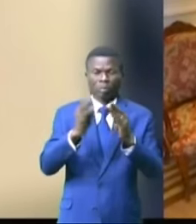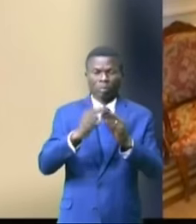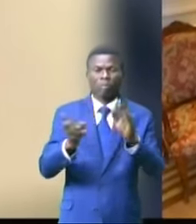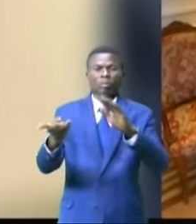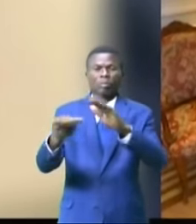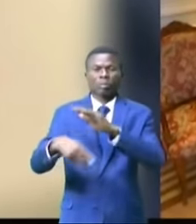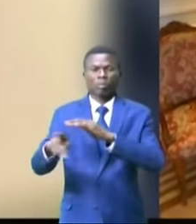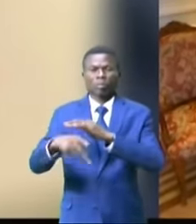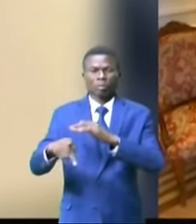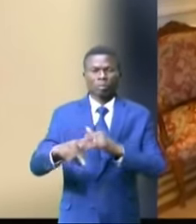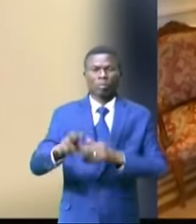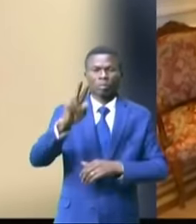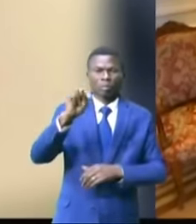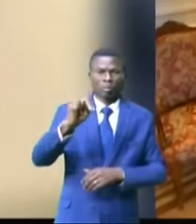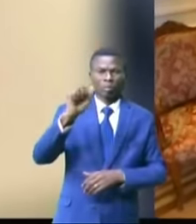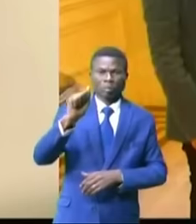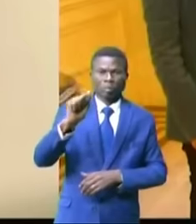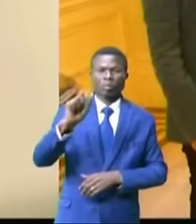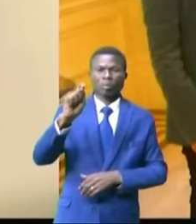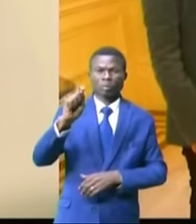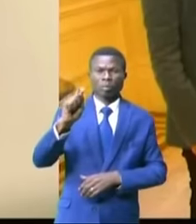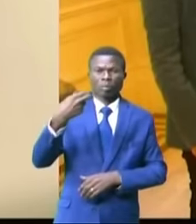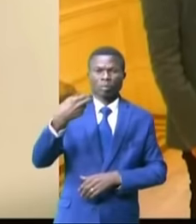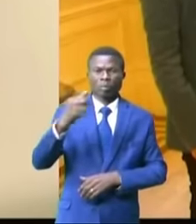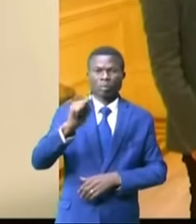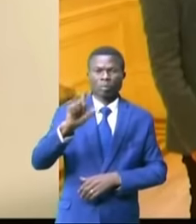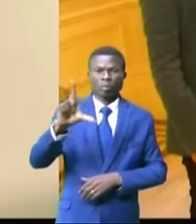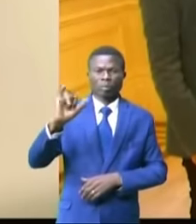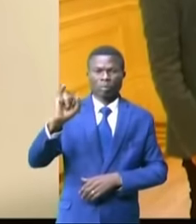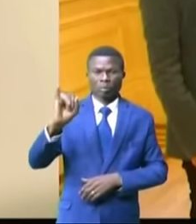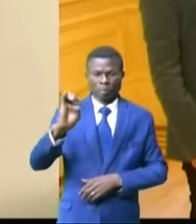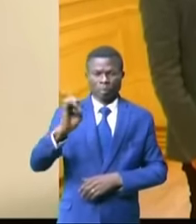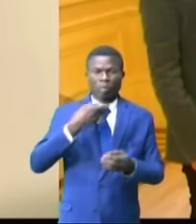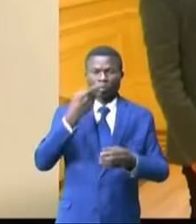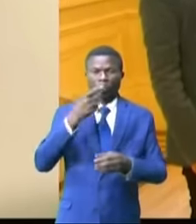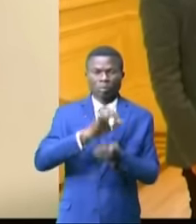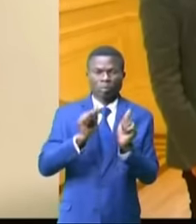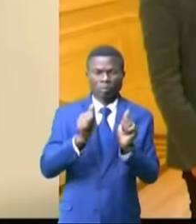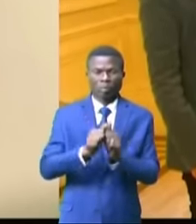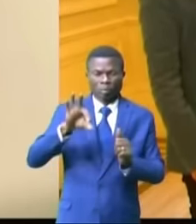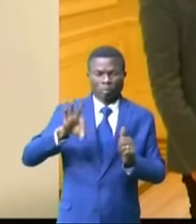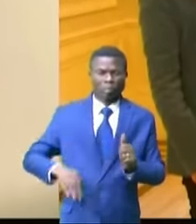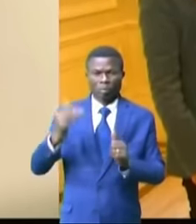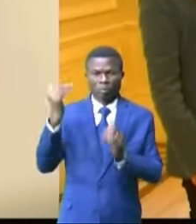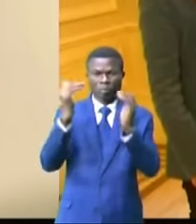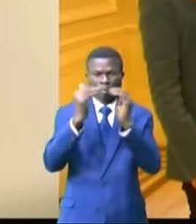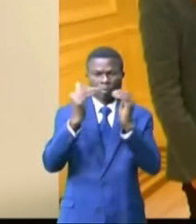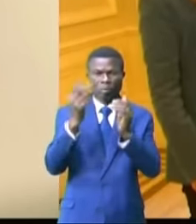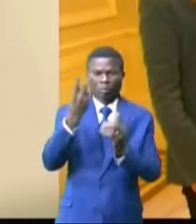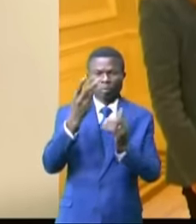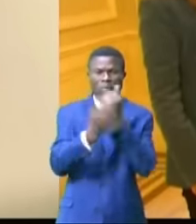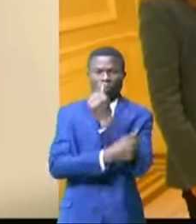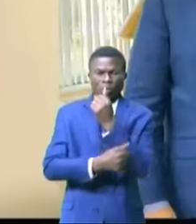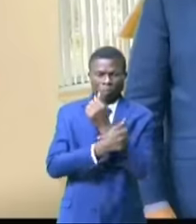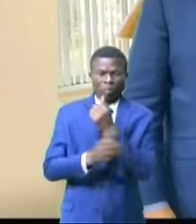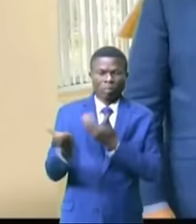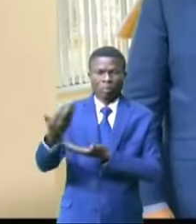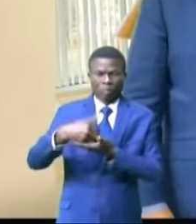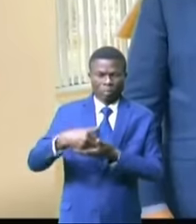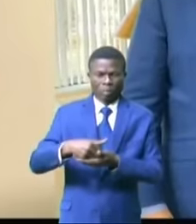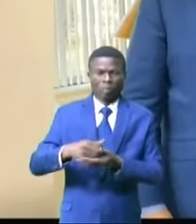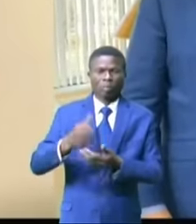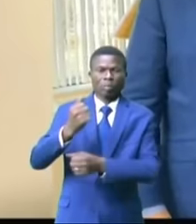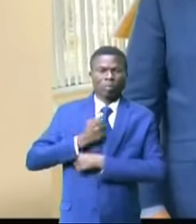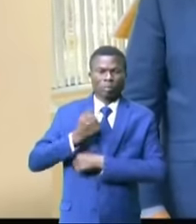régionale, Nathalie Roy, a permis d'harmoniser les vues sur les questions d'intérêt commun. Pour ce grand retour de la RDC au